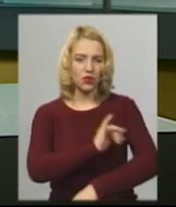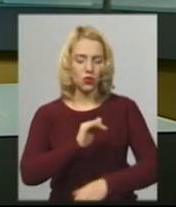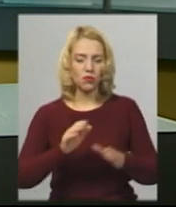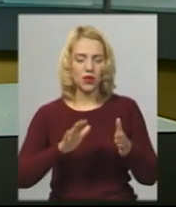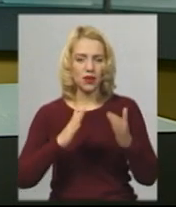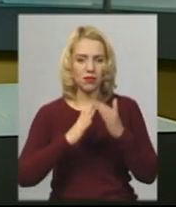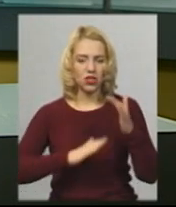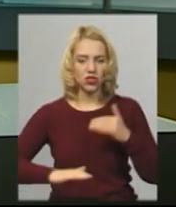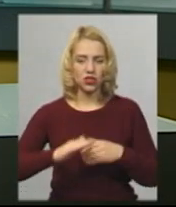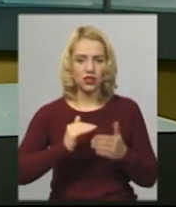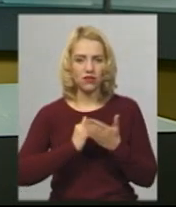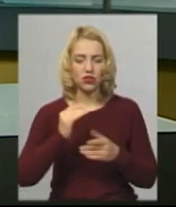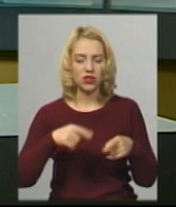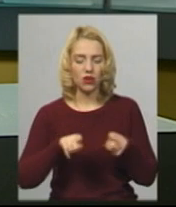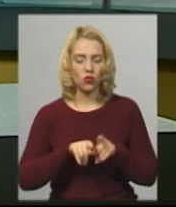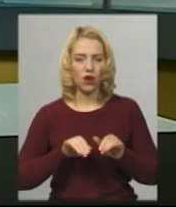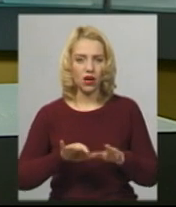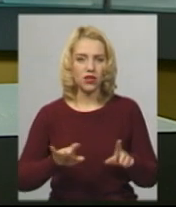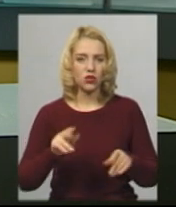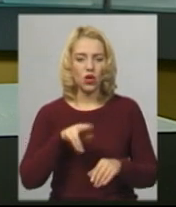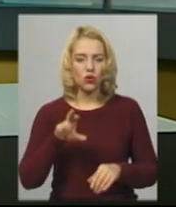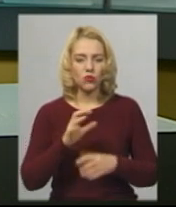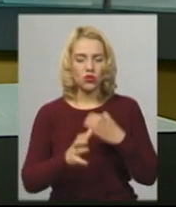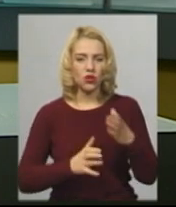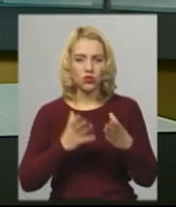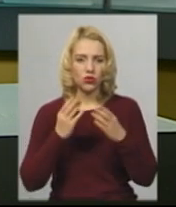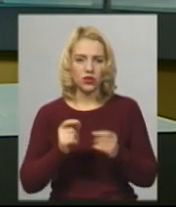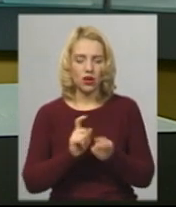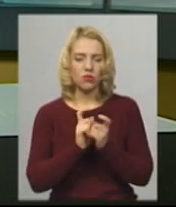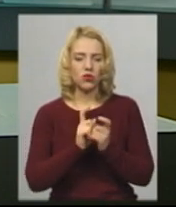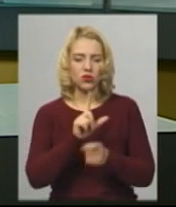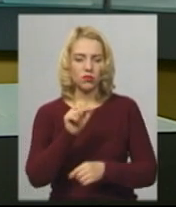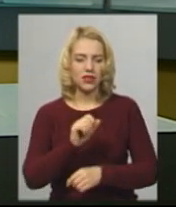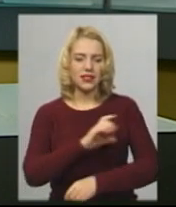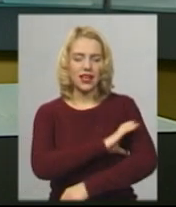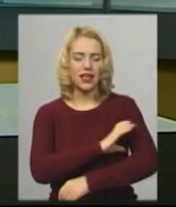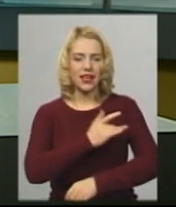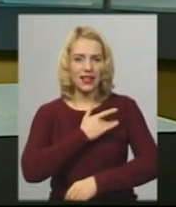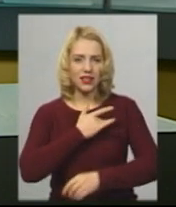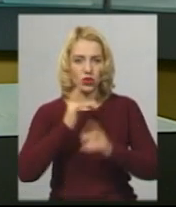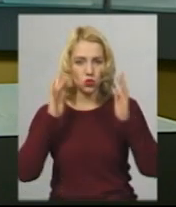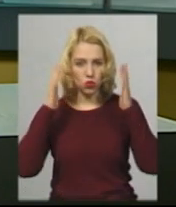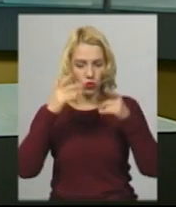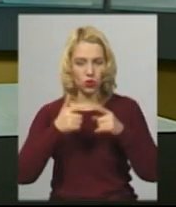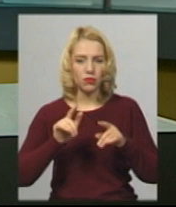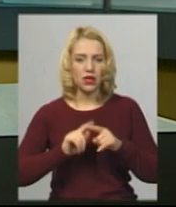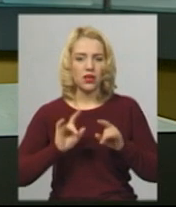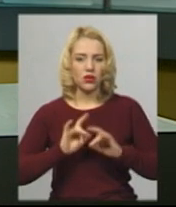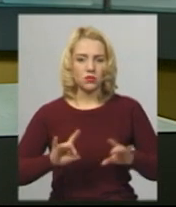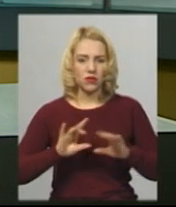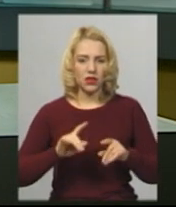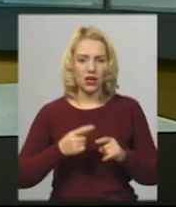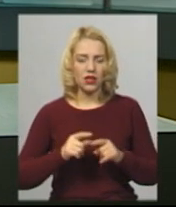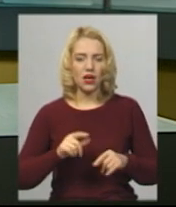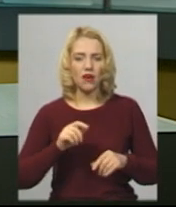до Міжнародного дня боротьби з інсультом влаштували тут у фойє. Про це повідомила організаторка, лікар спортивної медицини Алла